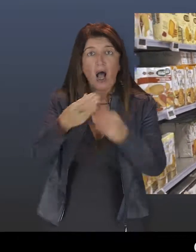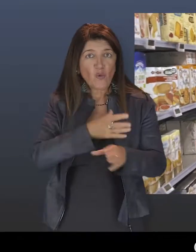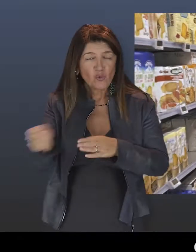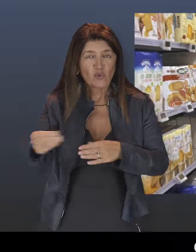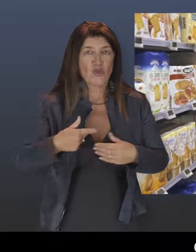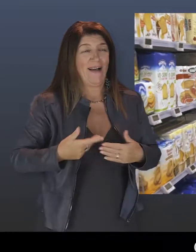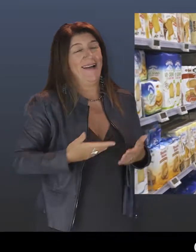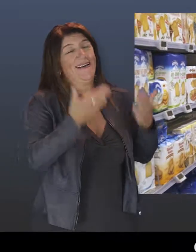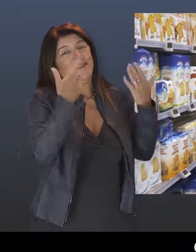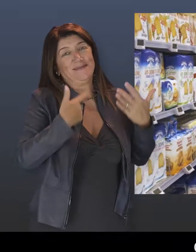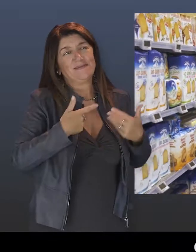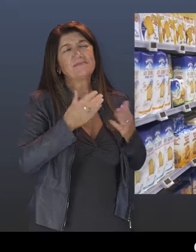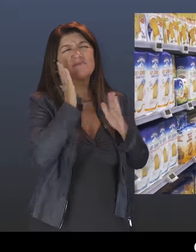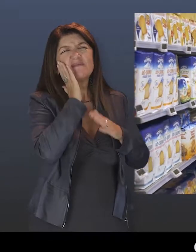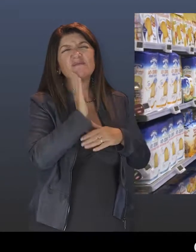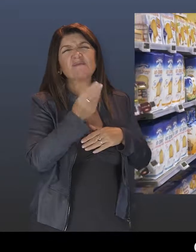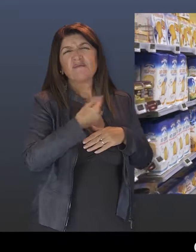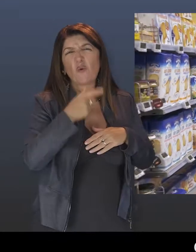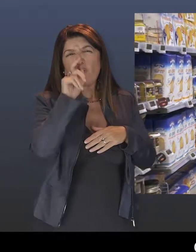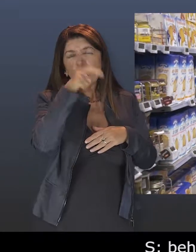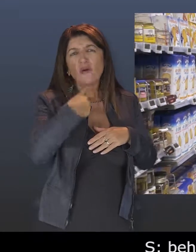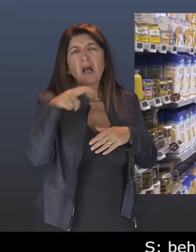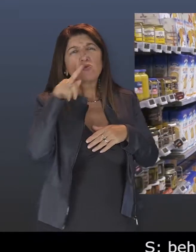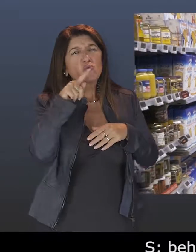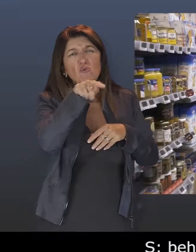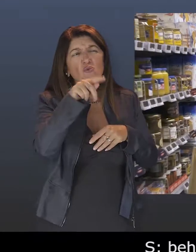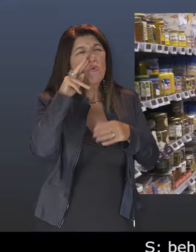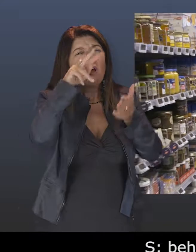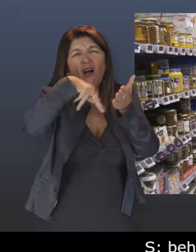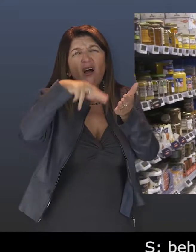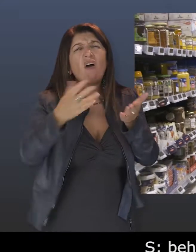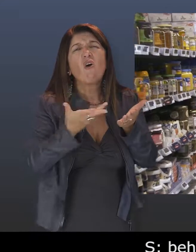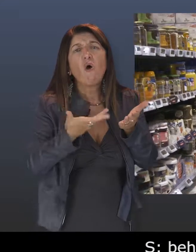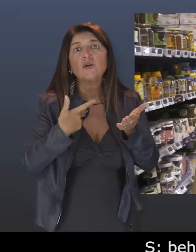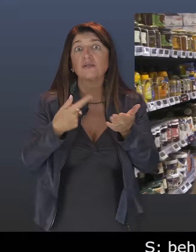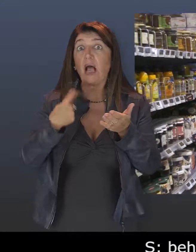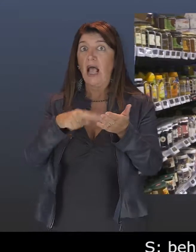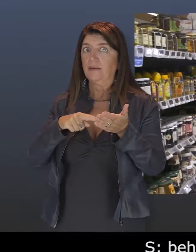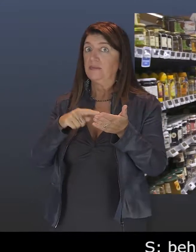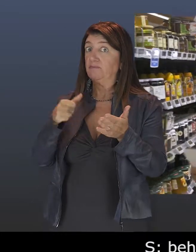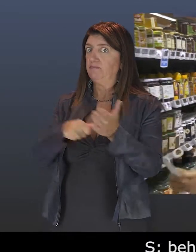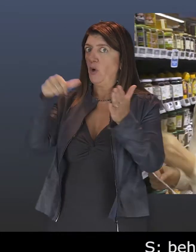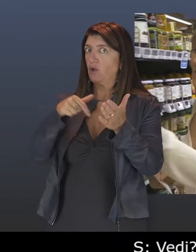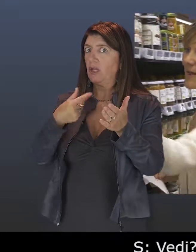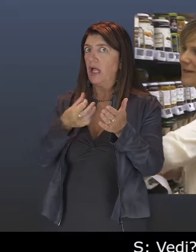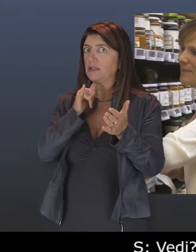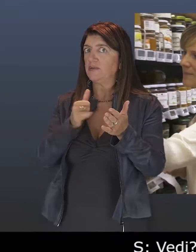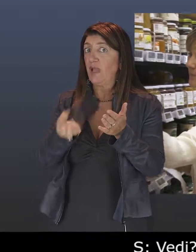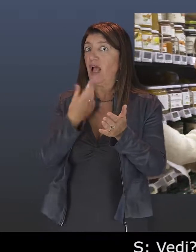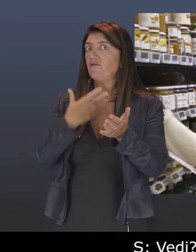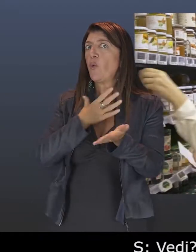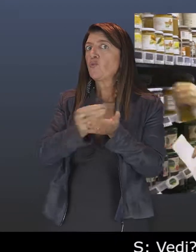Toglimi una curiosità. Tu cosa guardi sui pacchetti? Beh, l'etichetta. Ci dice quasi tutto su ciò che acquistiamo.